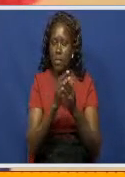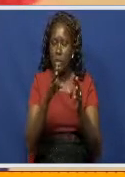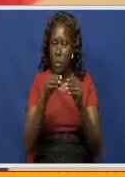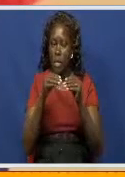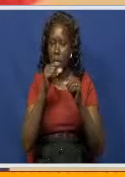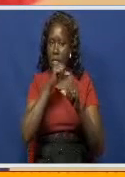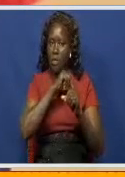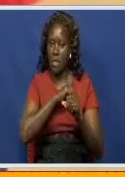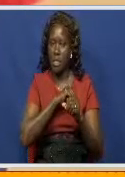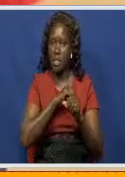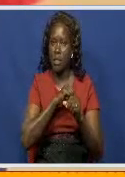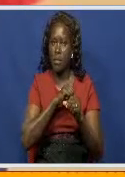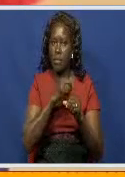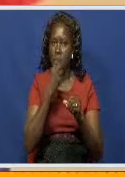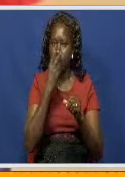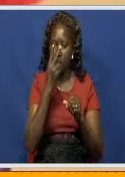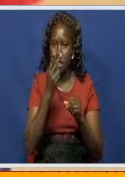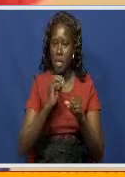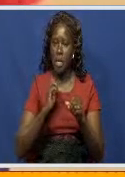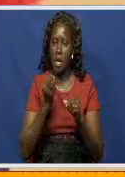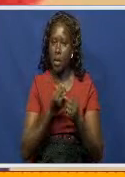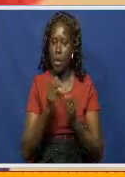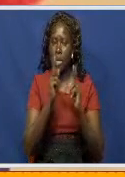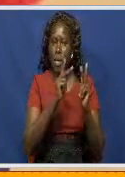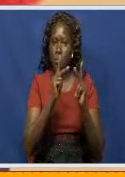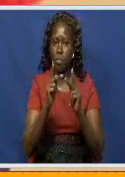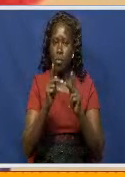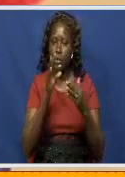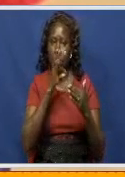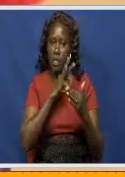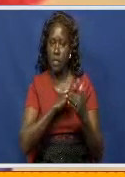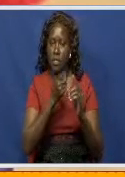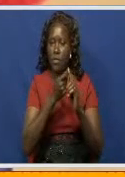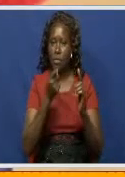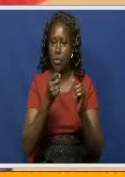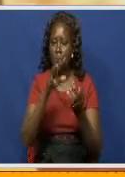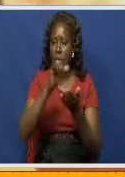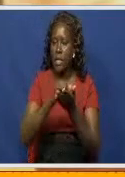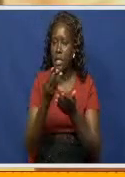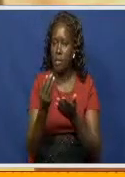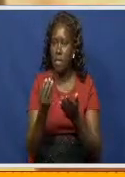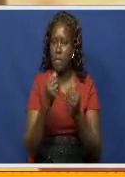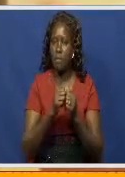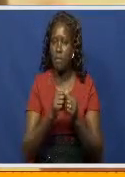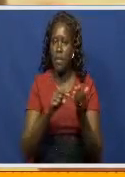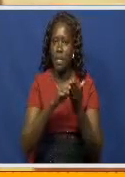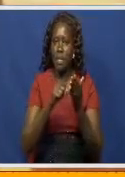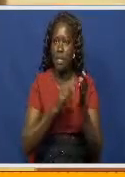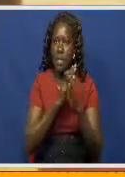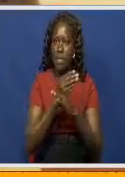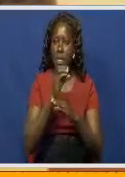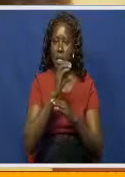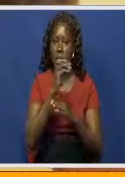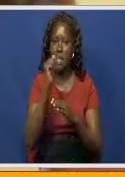advantage. Kenda tu ya tupeto wa miru paomba uteteka kumakirimbe chibi anachio. Bobone kuringa na